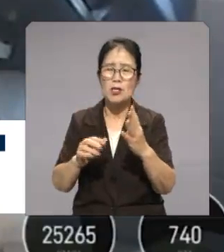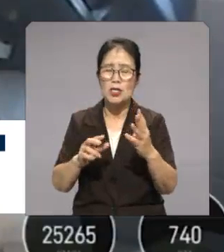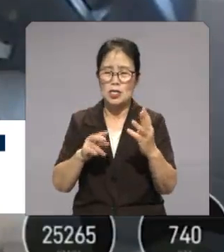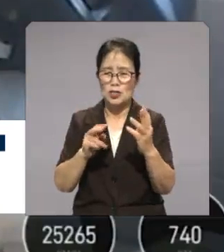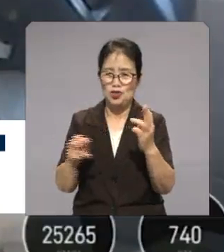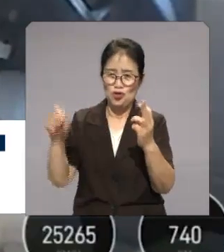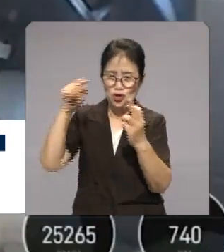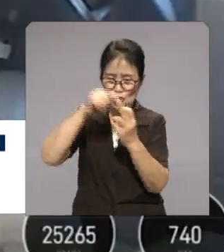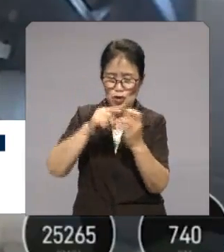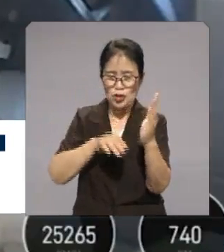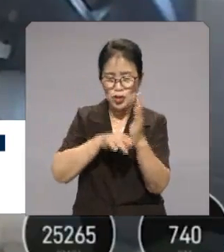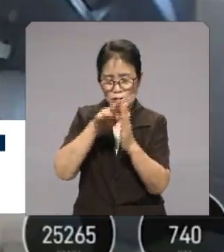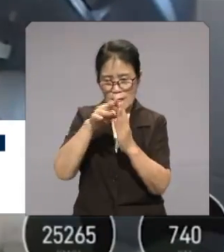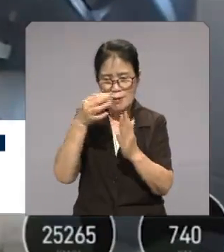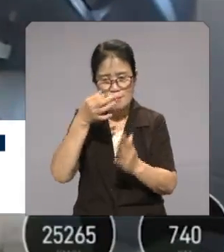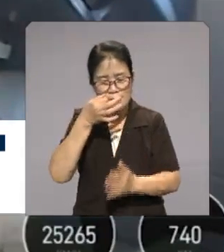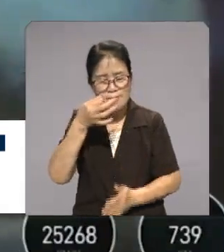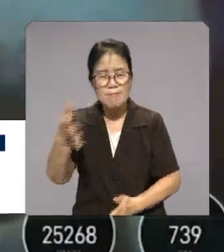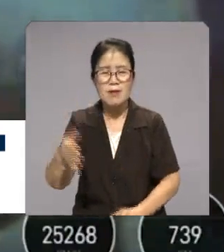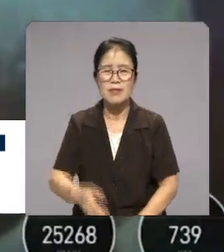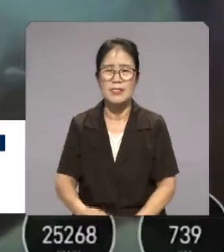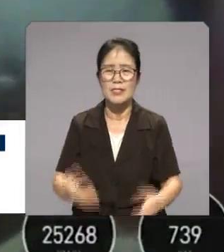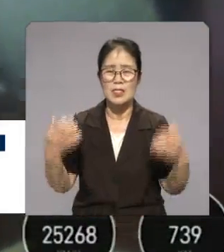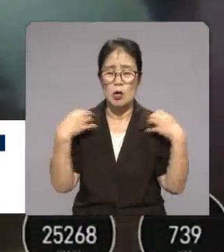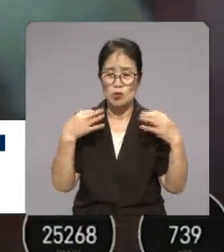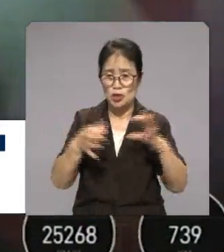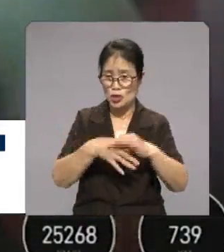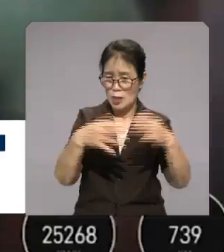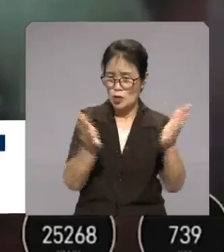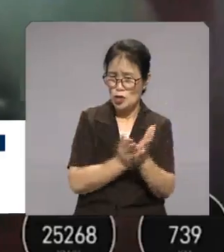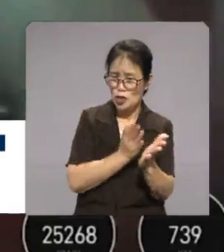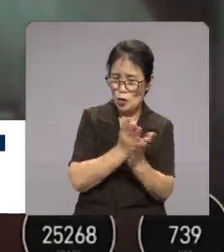유영 절차를 중계했습니다. 정부기관 소속